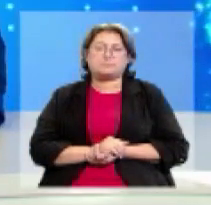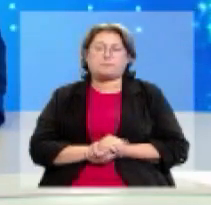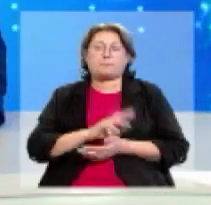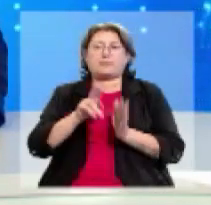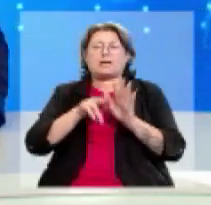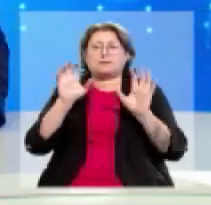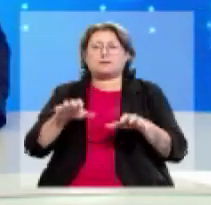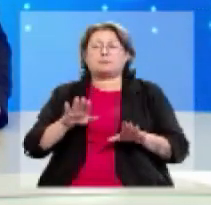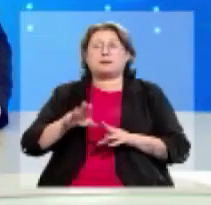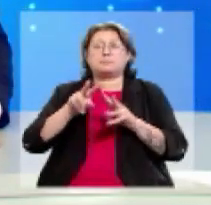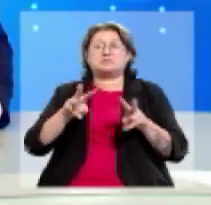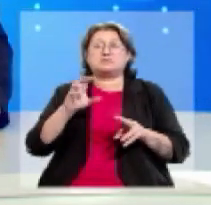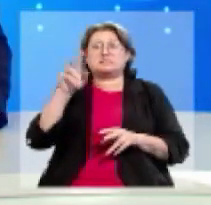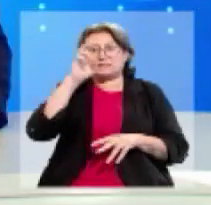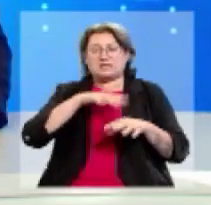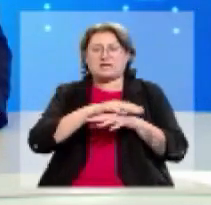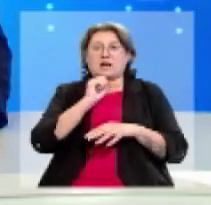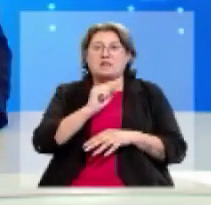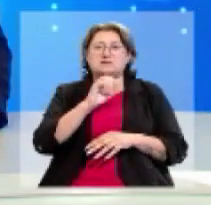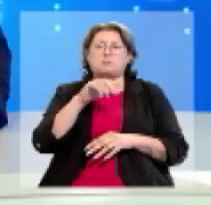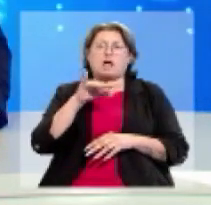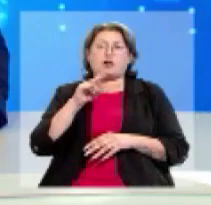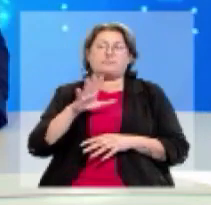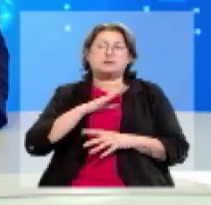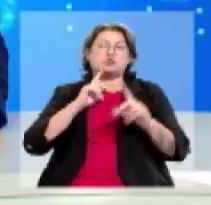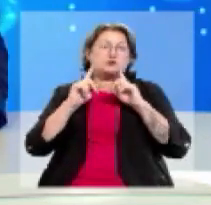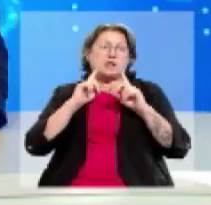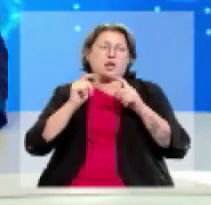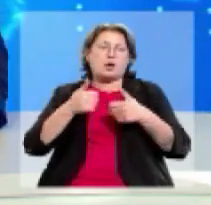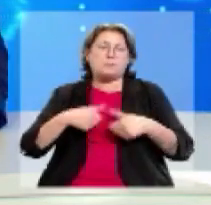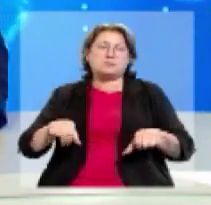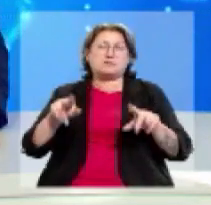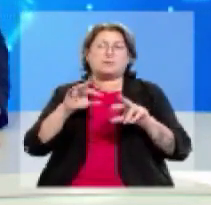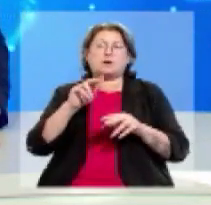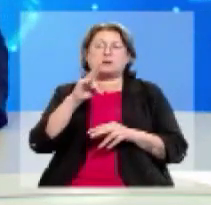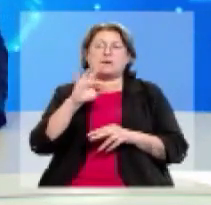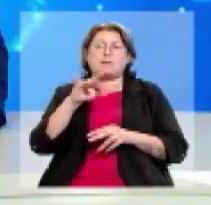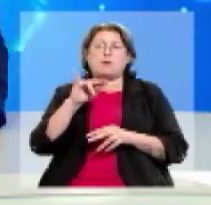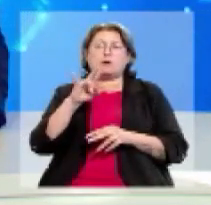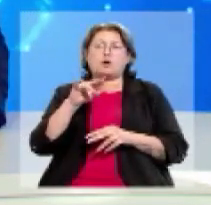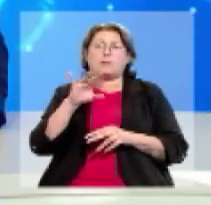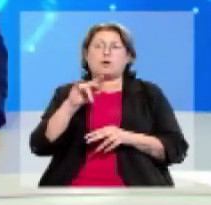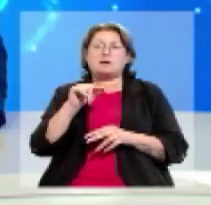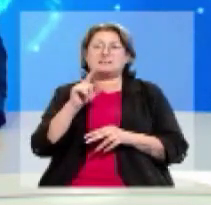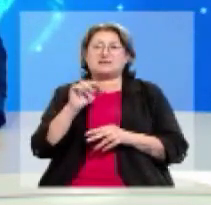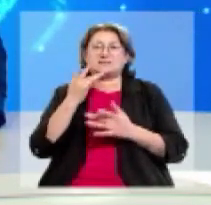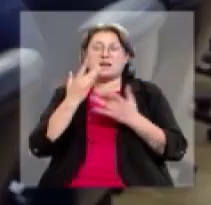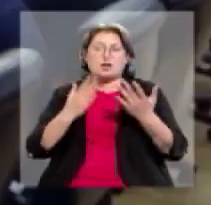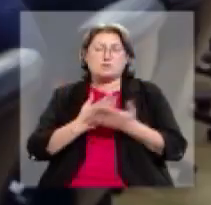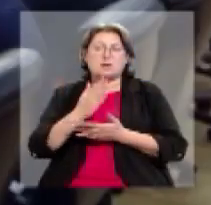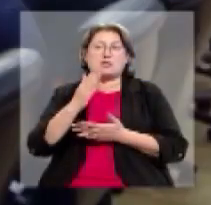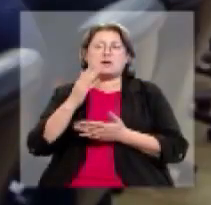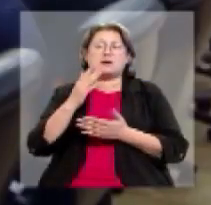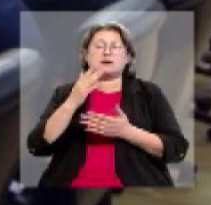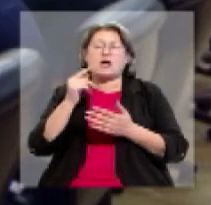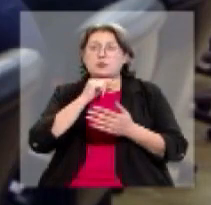Под председательством премьер-министра страны Алихана Смаилова состоялось заседание комиссии по демонополизации экономики. На нем обсуждались вопросы